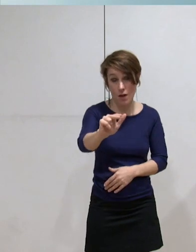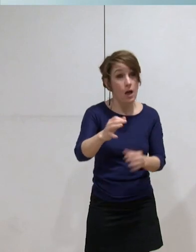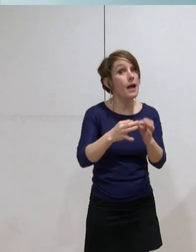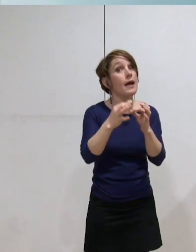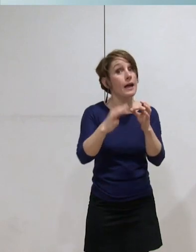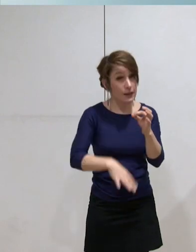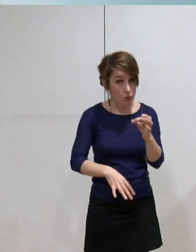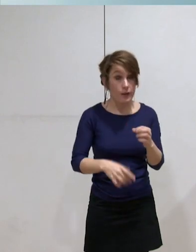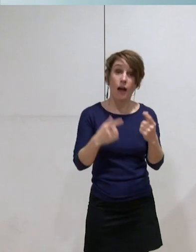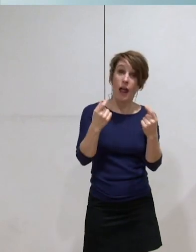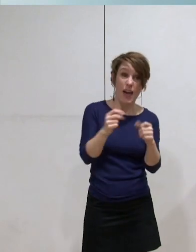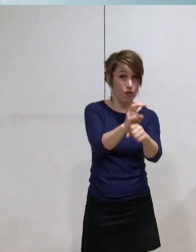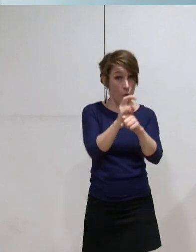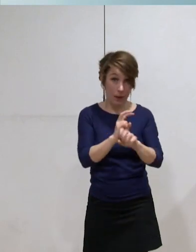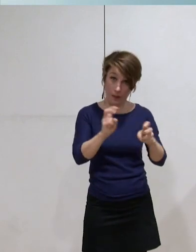de